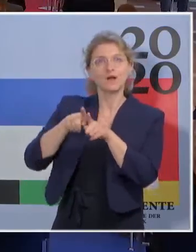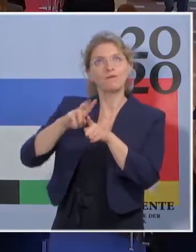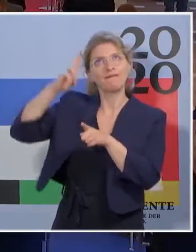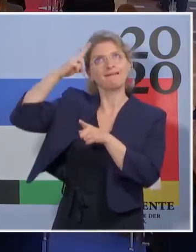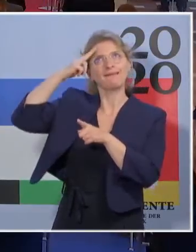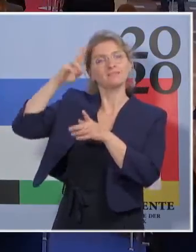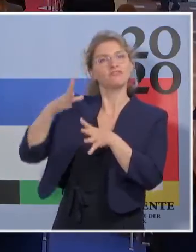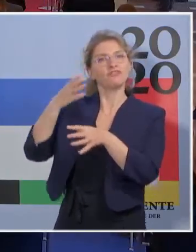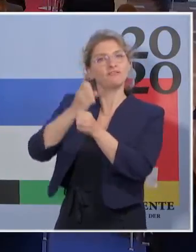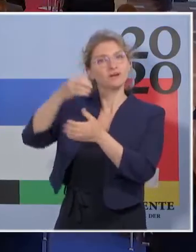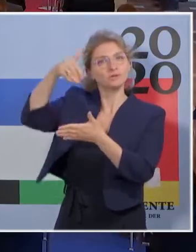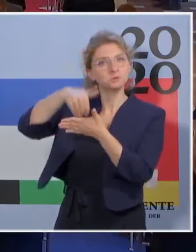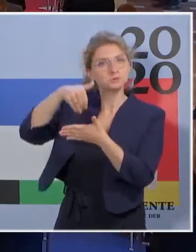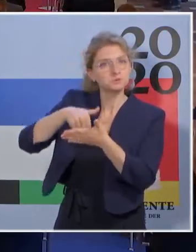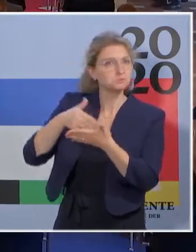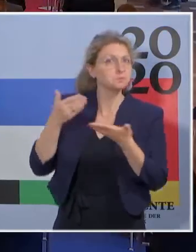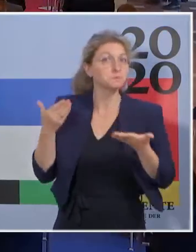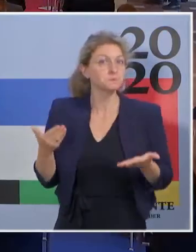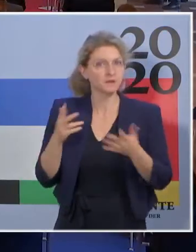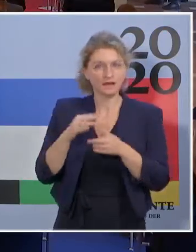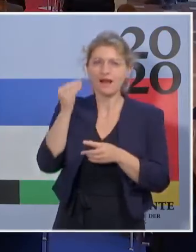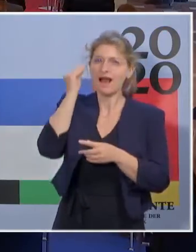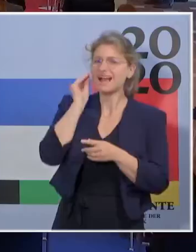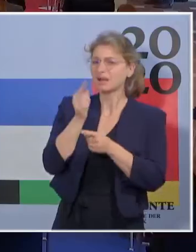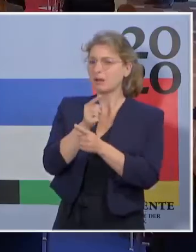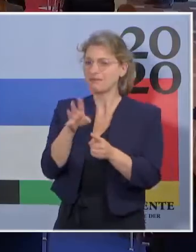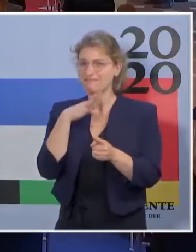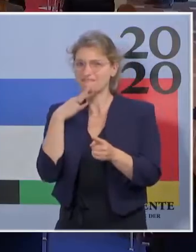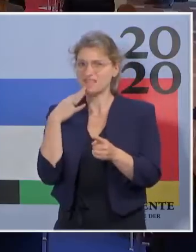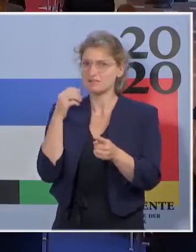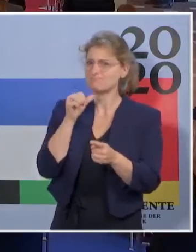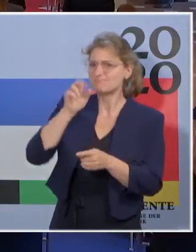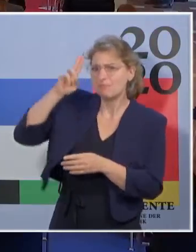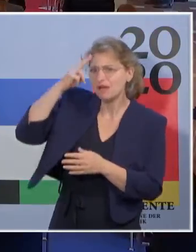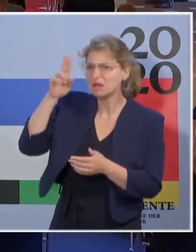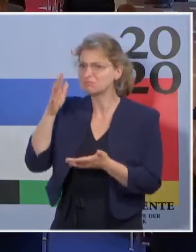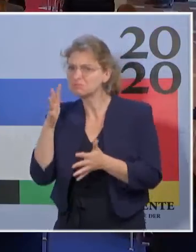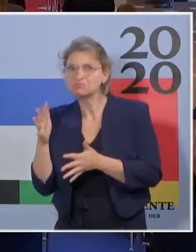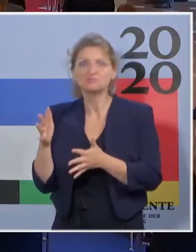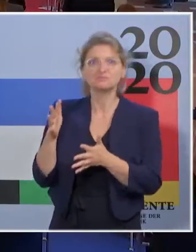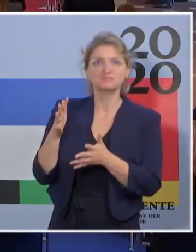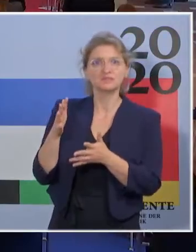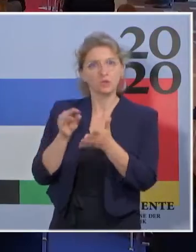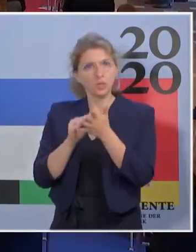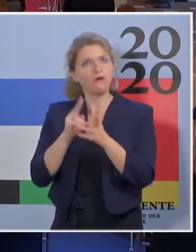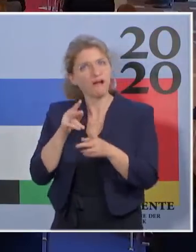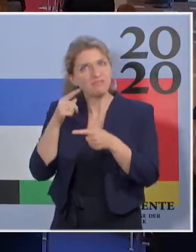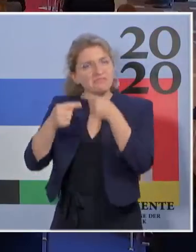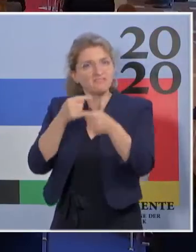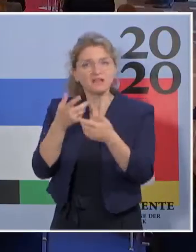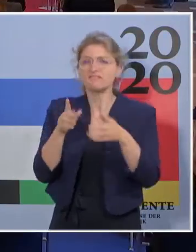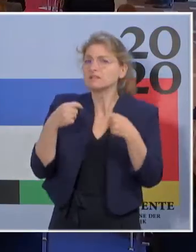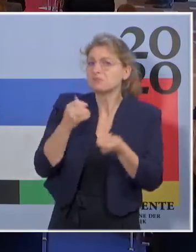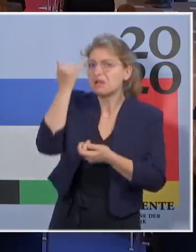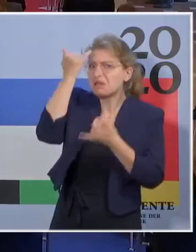Kenntnis der Verfassung betrifft? Ich denke, da ist noch Luft nach oben. Welche Ideen gibt es denn da? Ja,